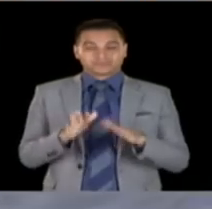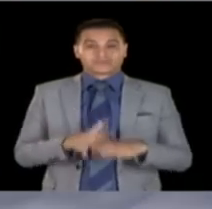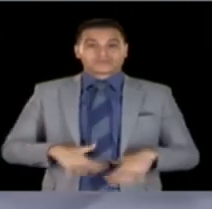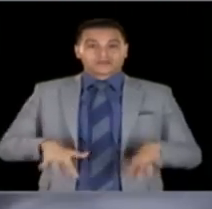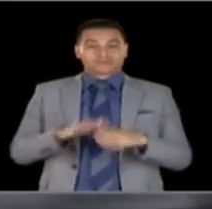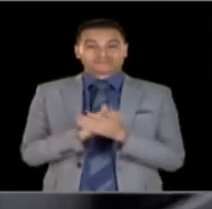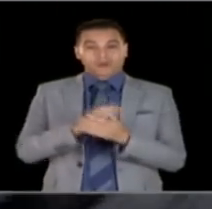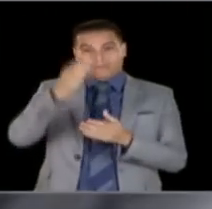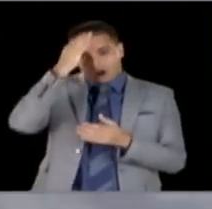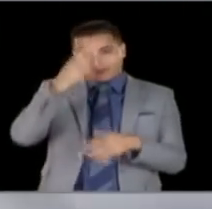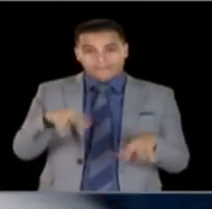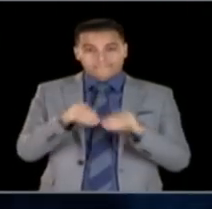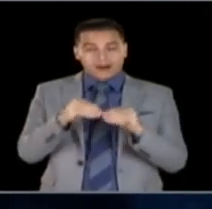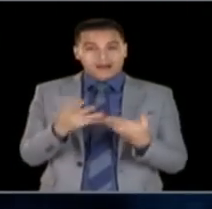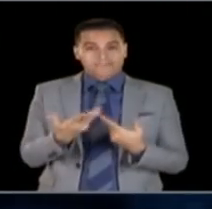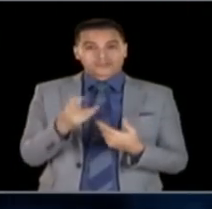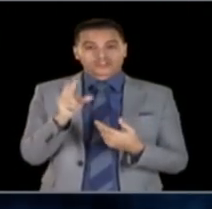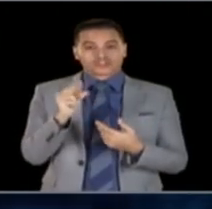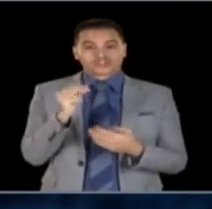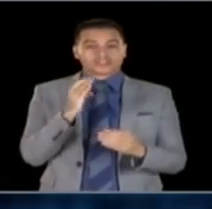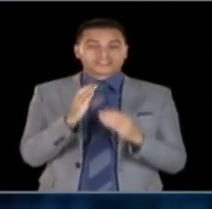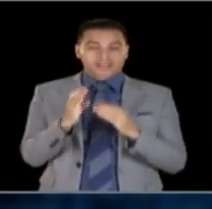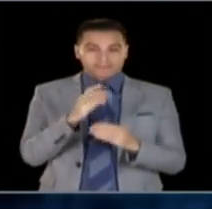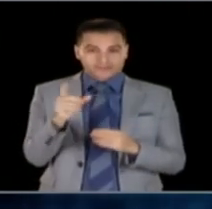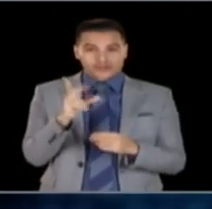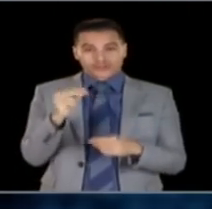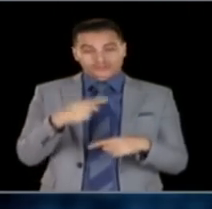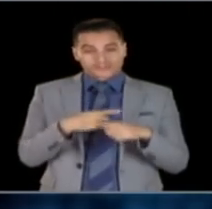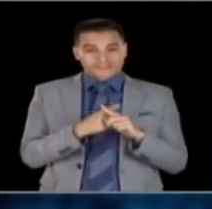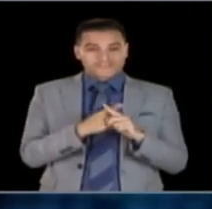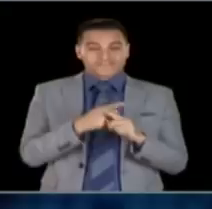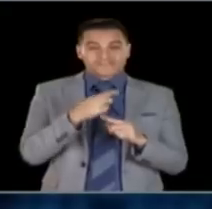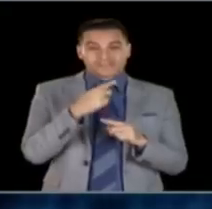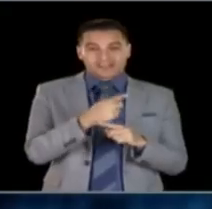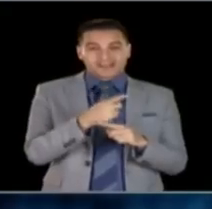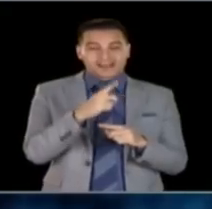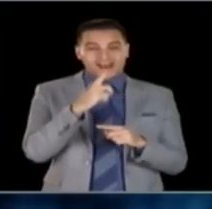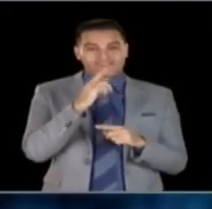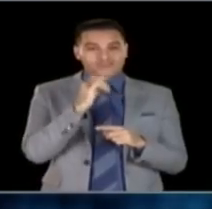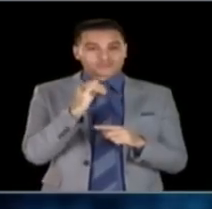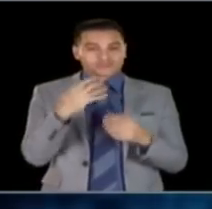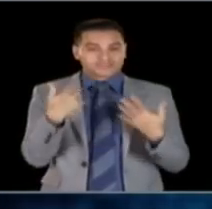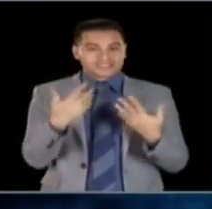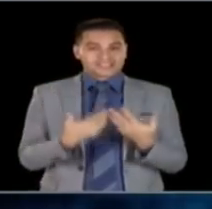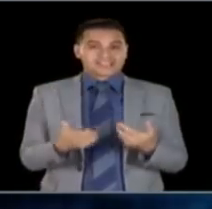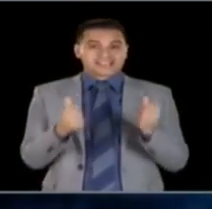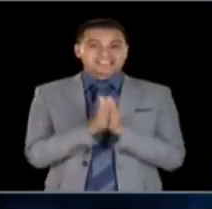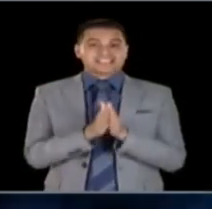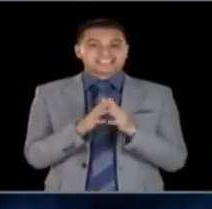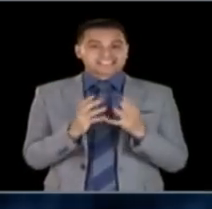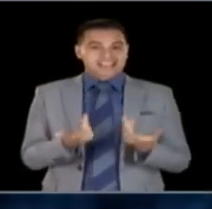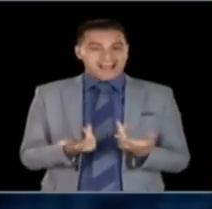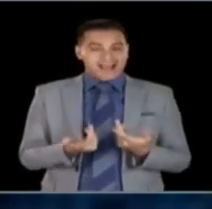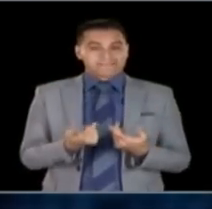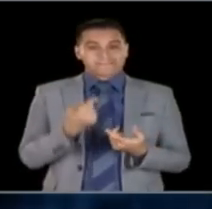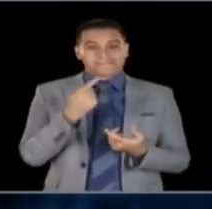وبكده اصحابنا العباقره جمعوا 20 نقطه في فقرة المعرفة والفنون، وكل نقطة ب 1500 جنيه